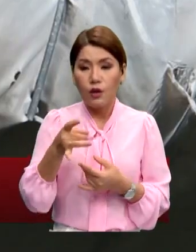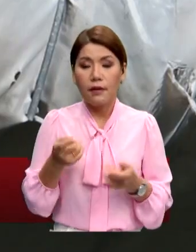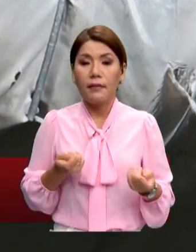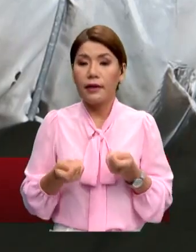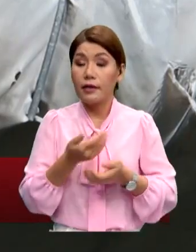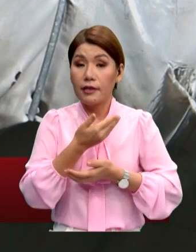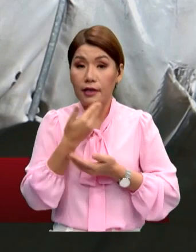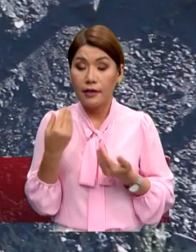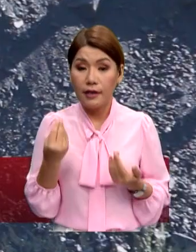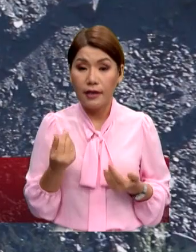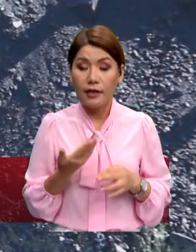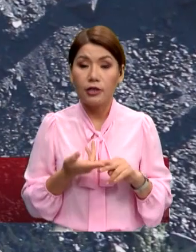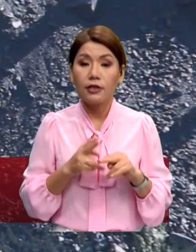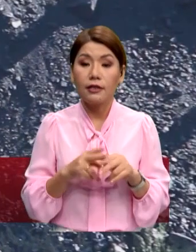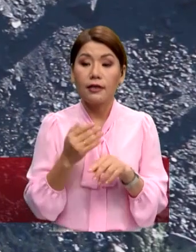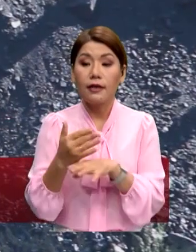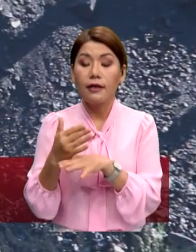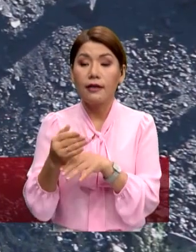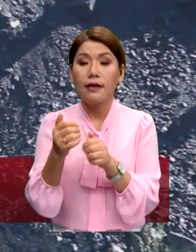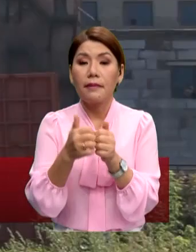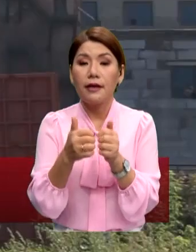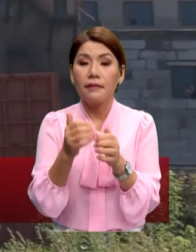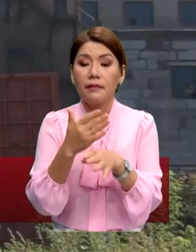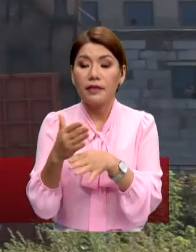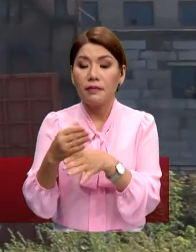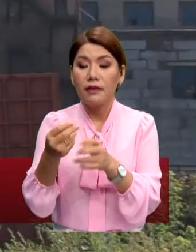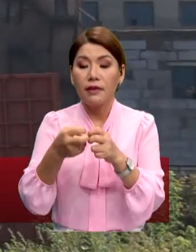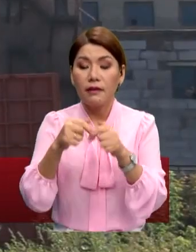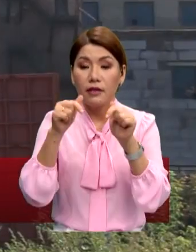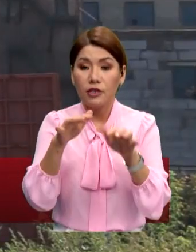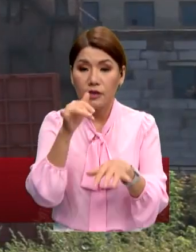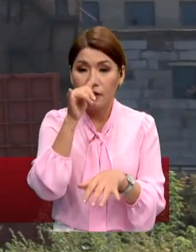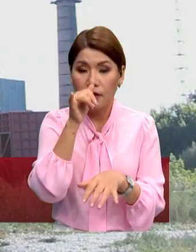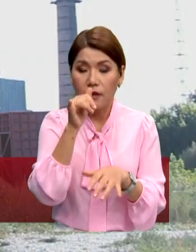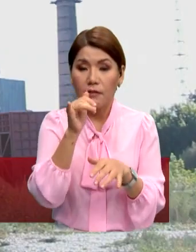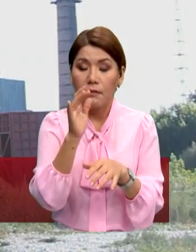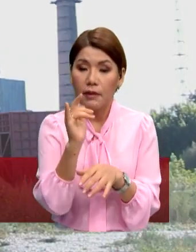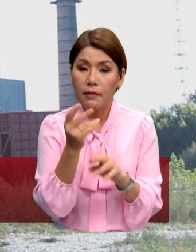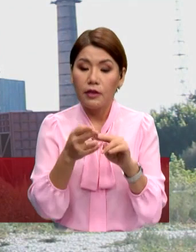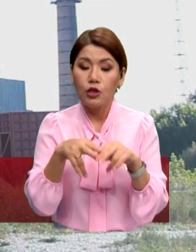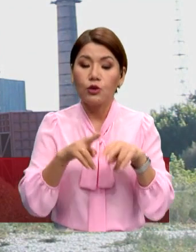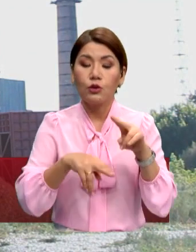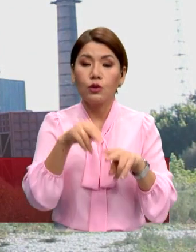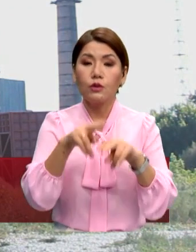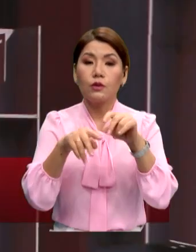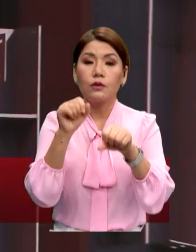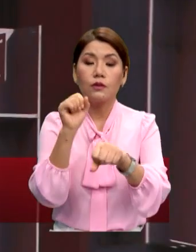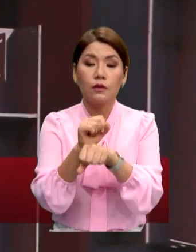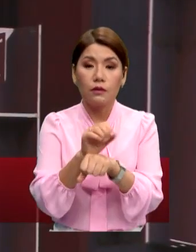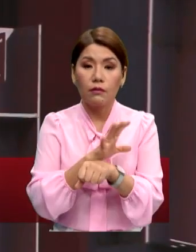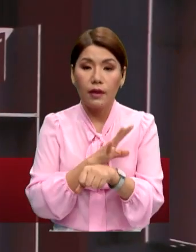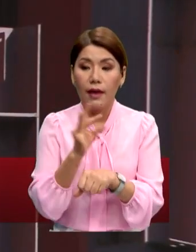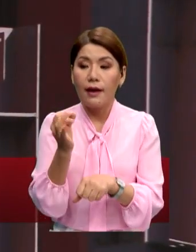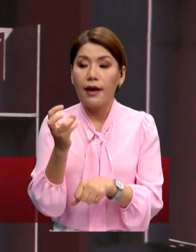Новая котельная могла бы частично решить проблему. Но стройка тоже встала. Турецкие инвесторы судятся с подрядчиком. Важный для